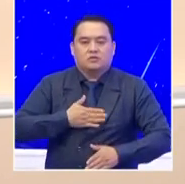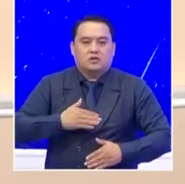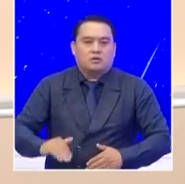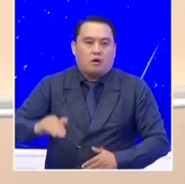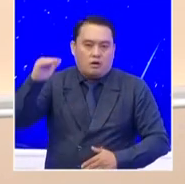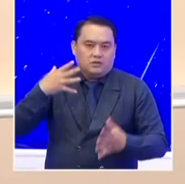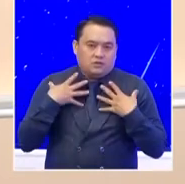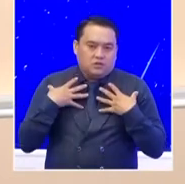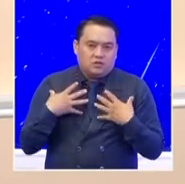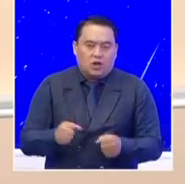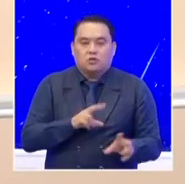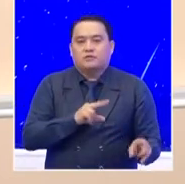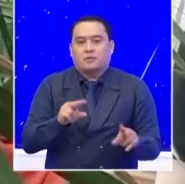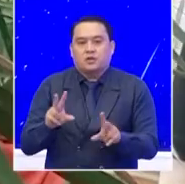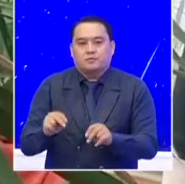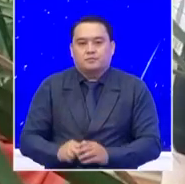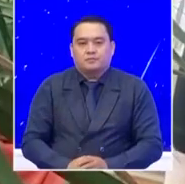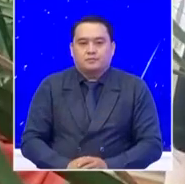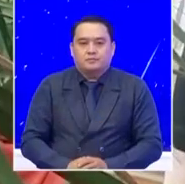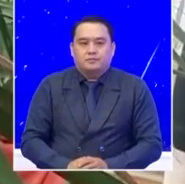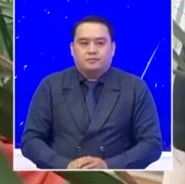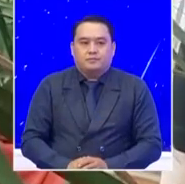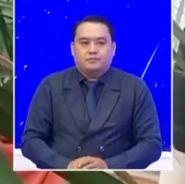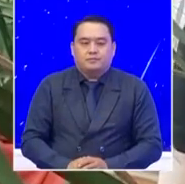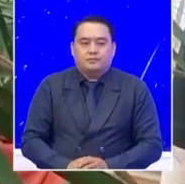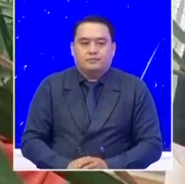росли здоровыми и счастливыми. Не